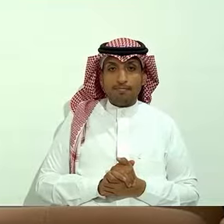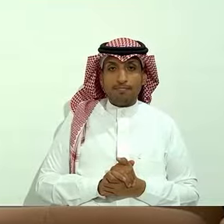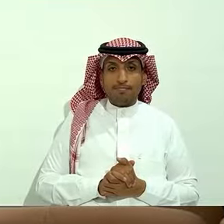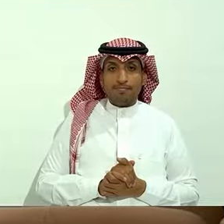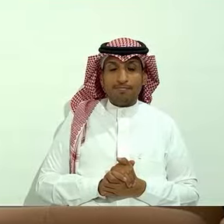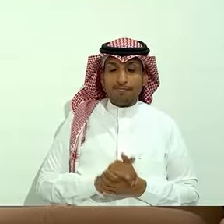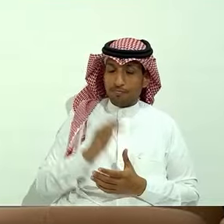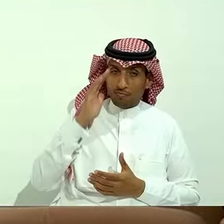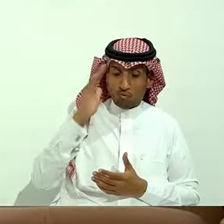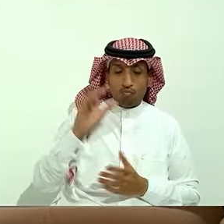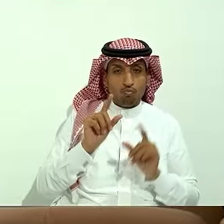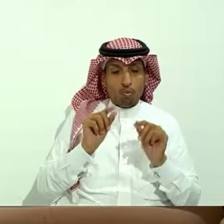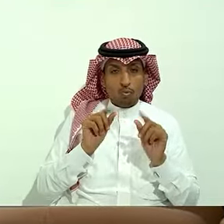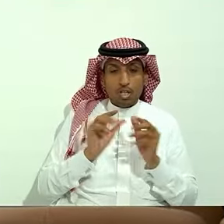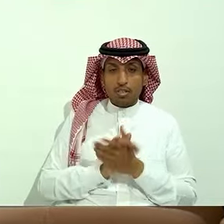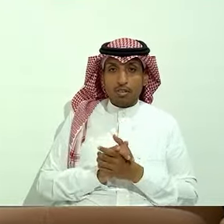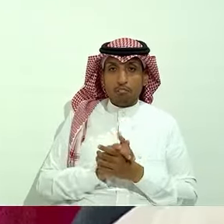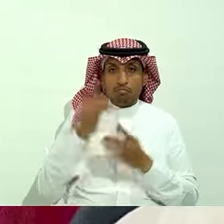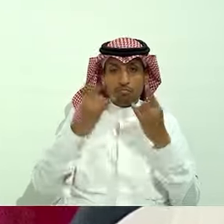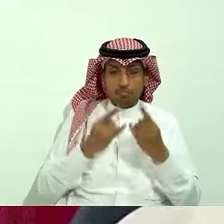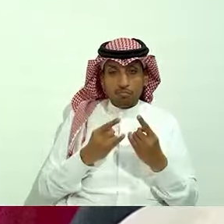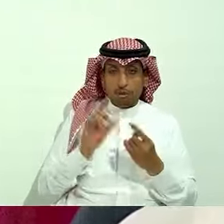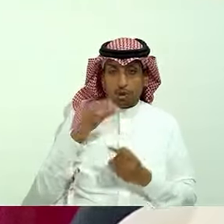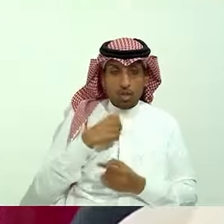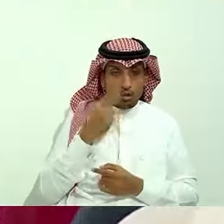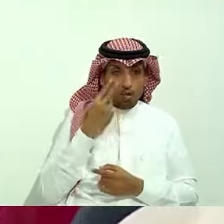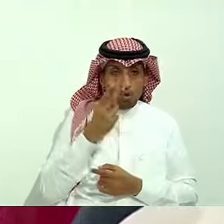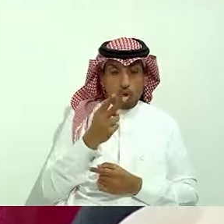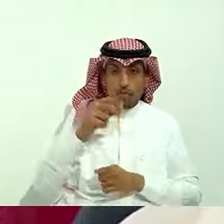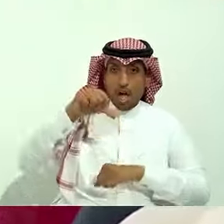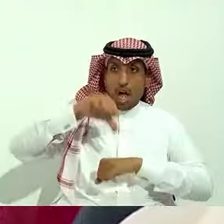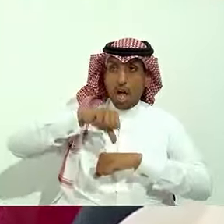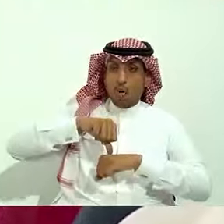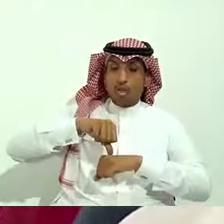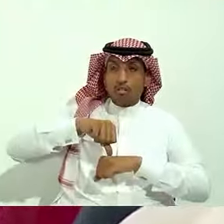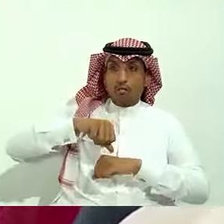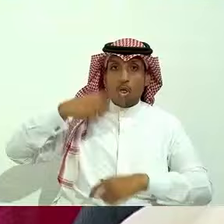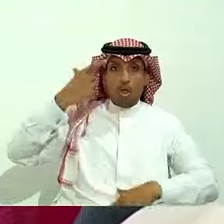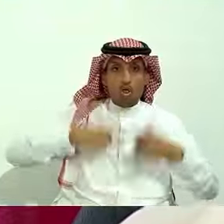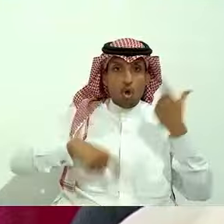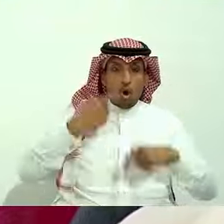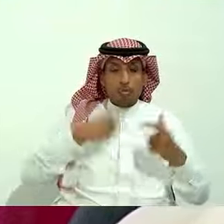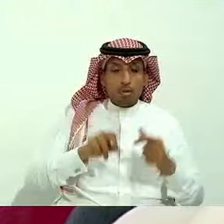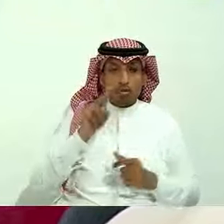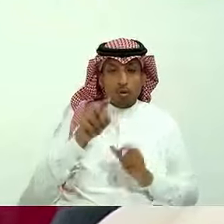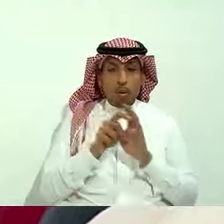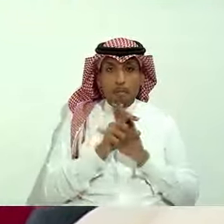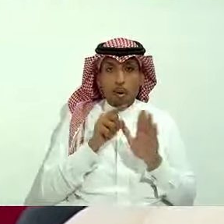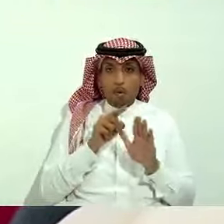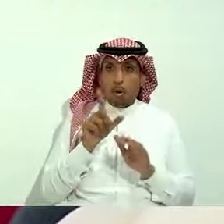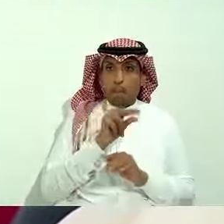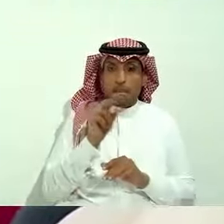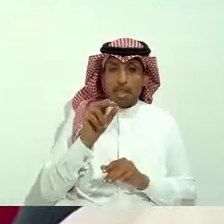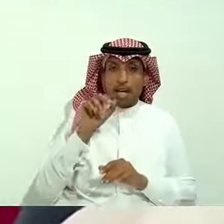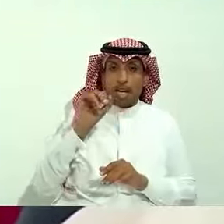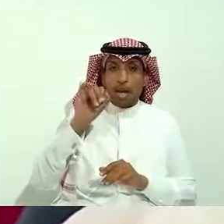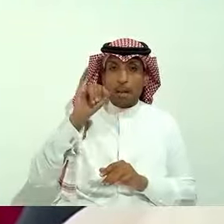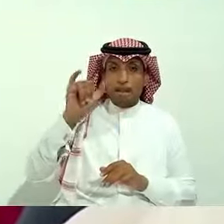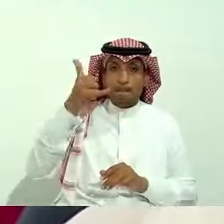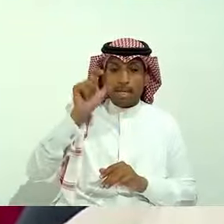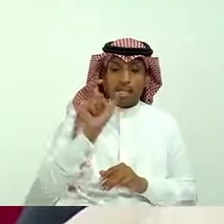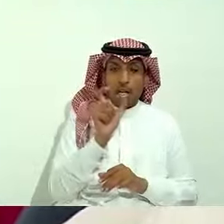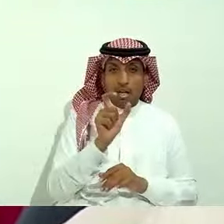جميل صراحة، أتفق معك 100%. والحين نشوف يمكن بعواصم الأزياء بالعالم، لما تكلمين عن ميلان تلقين